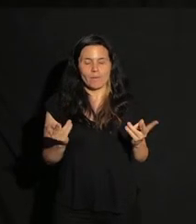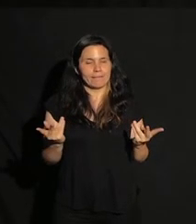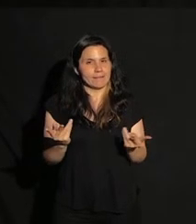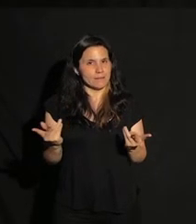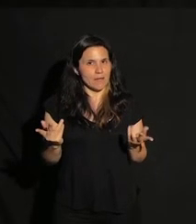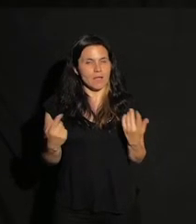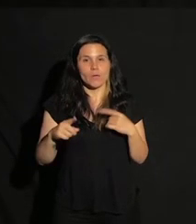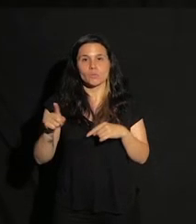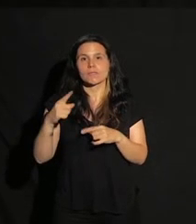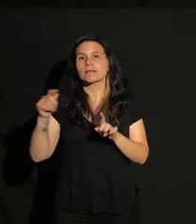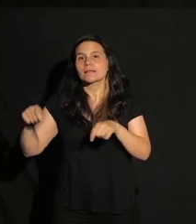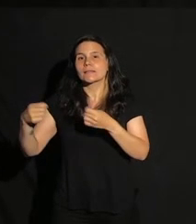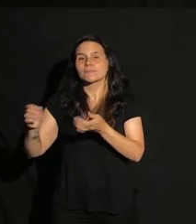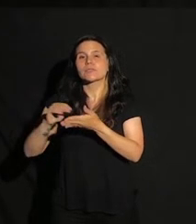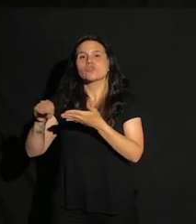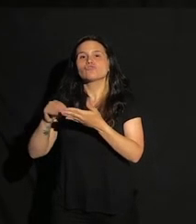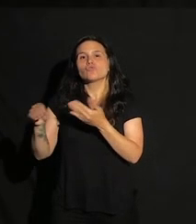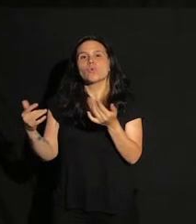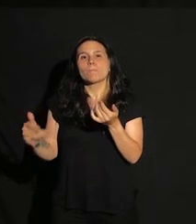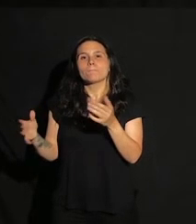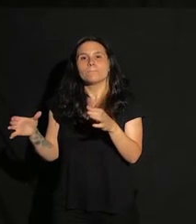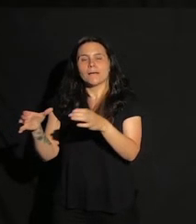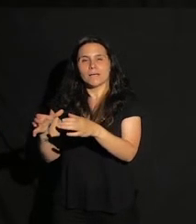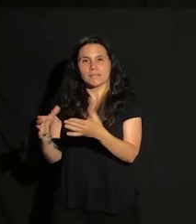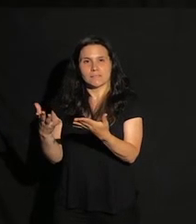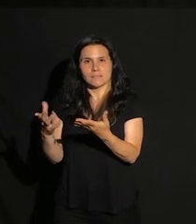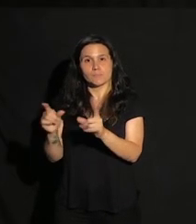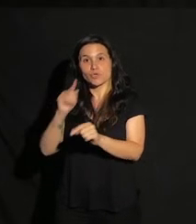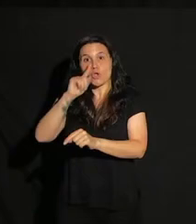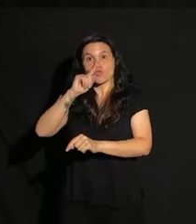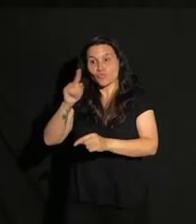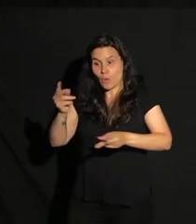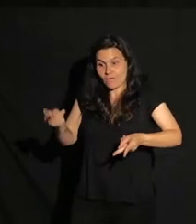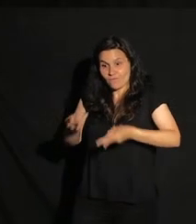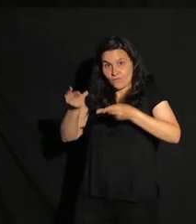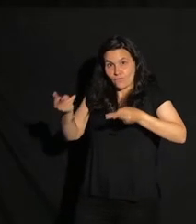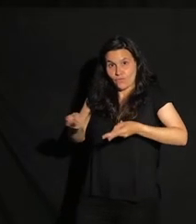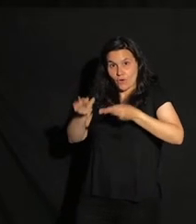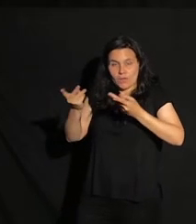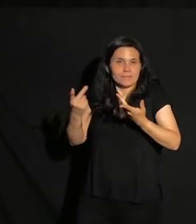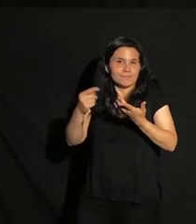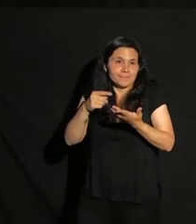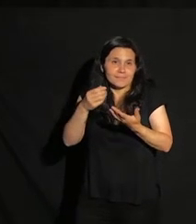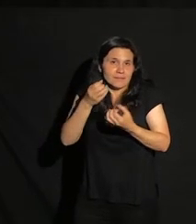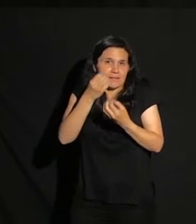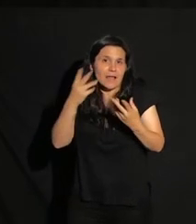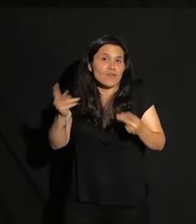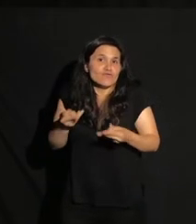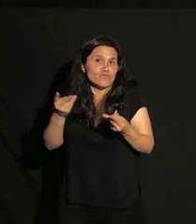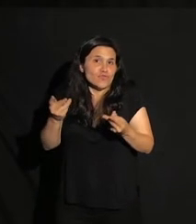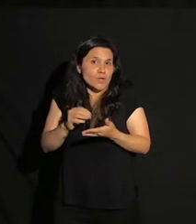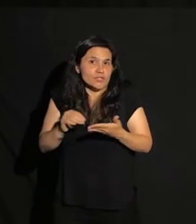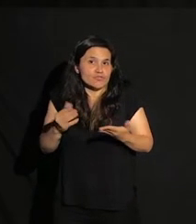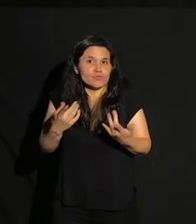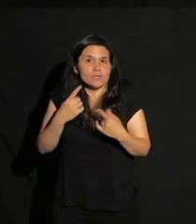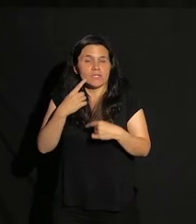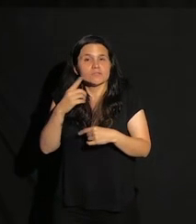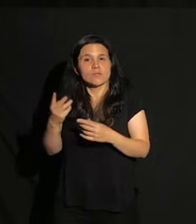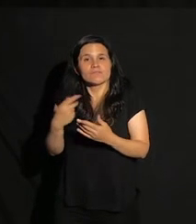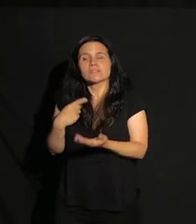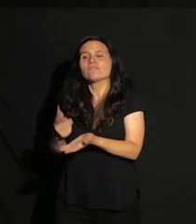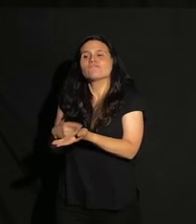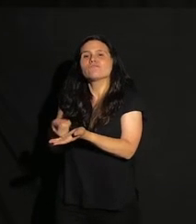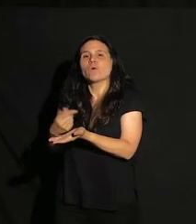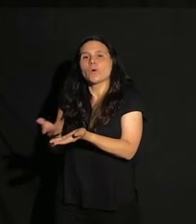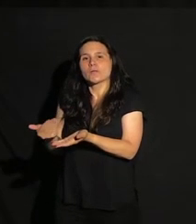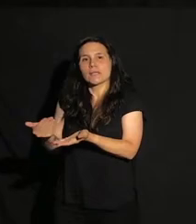etwas wie unsere Schulband, die nicht nur diesen Fördercharakter hat, Förderschule, Fördercharakter, sondern auch ein bisschen den Vordercharakter. Also